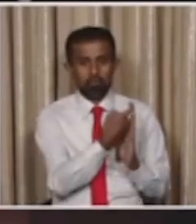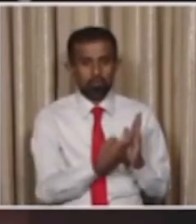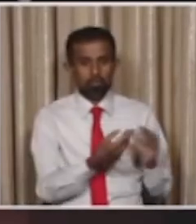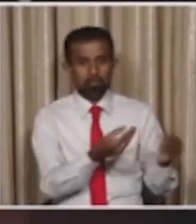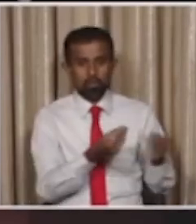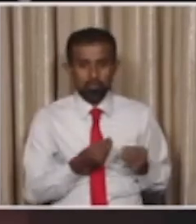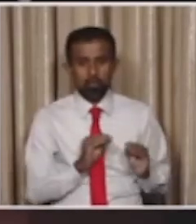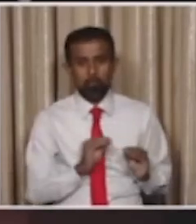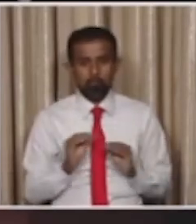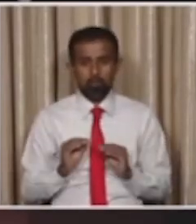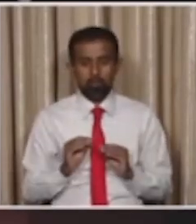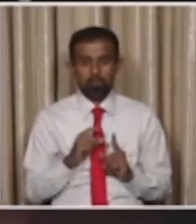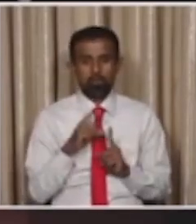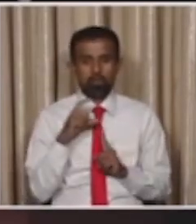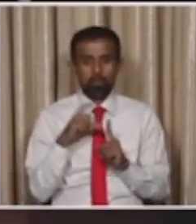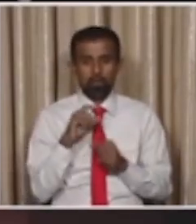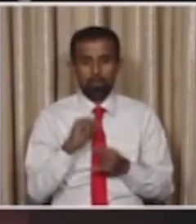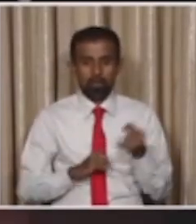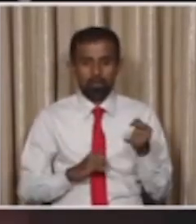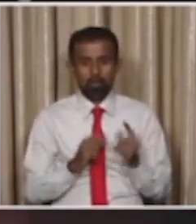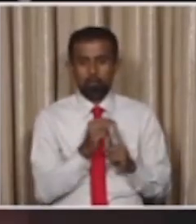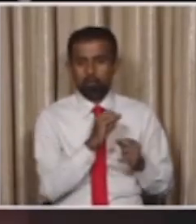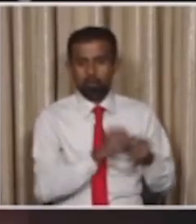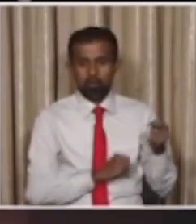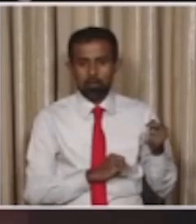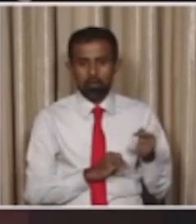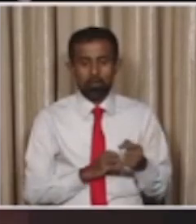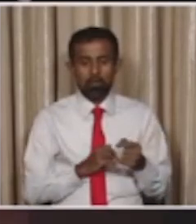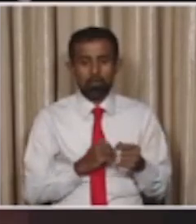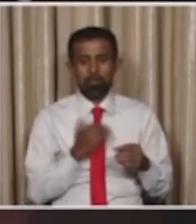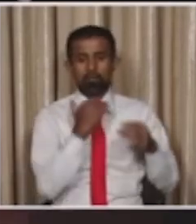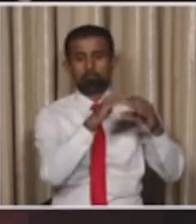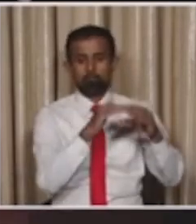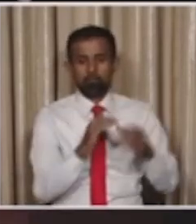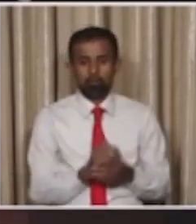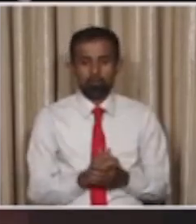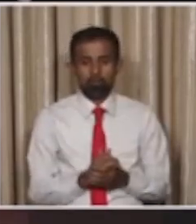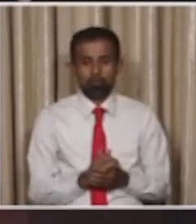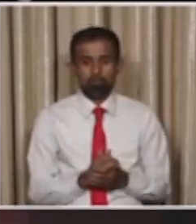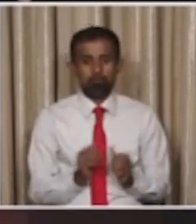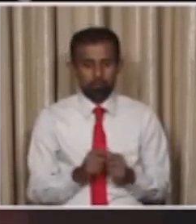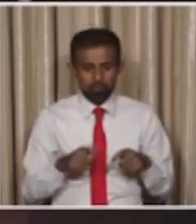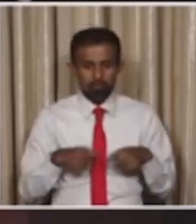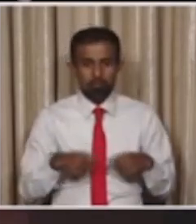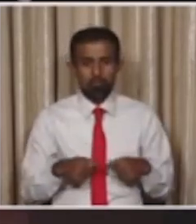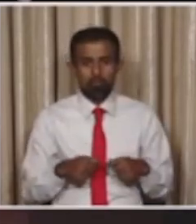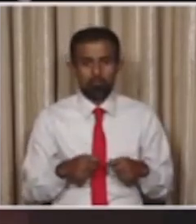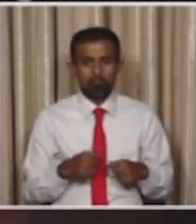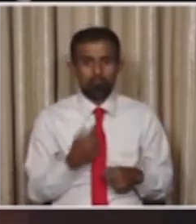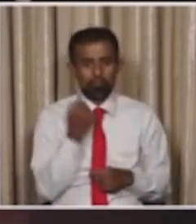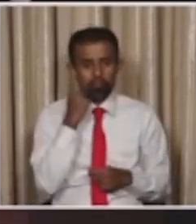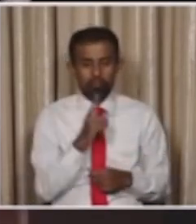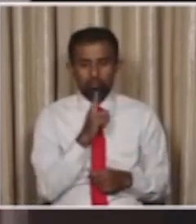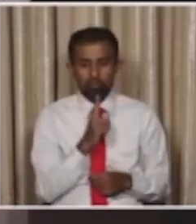හරහා මේ දිස්ත්‍රික් ලේකම්වරුන්ට ප්‍රාදේශීය ලේකම්වරුන්ට යැවීම තුල. එතකොට තමයි මේ වැඩි මුදල වැය කරන්න පුළුවන් වෙන්නේ. මම යෝජනා